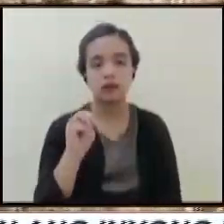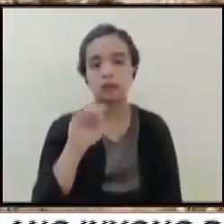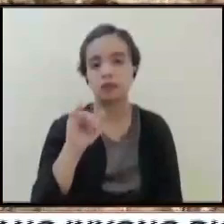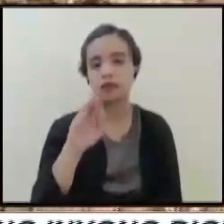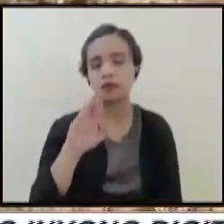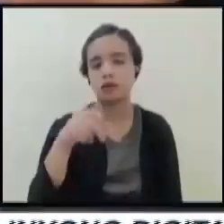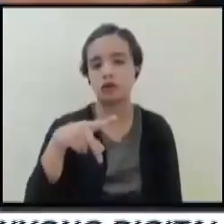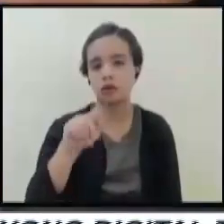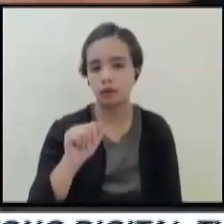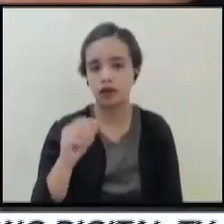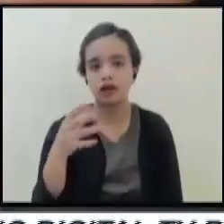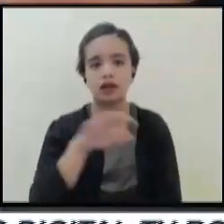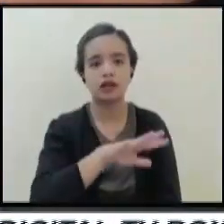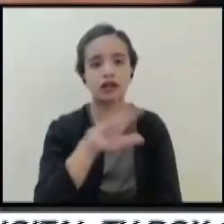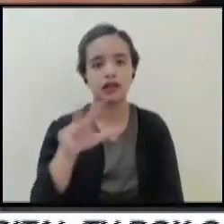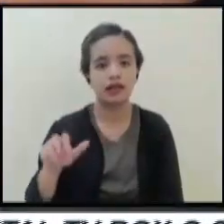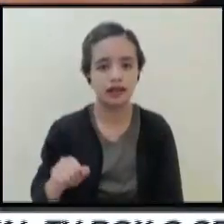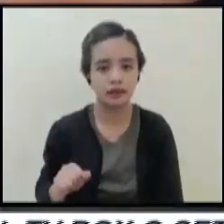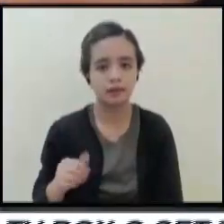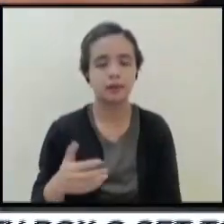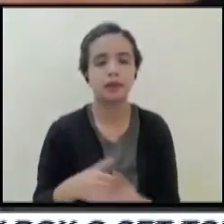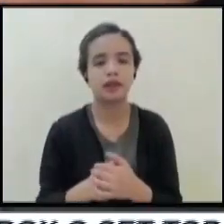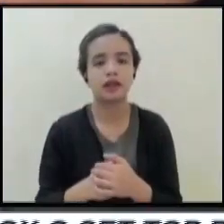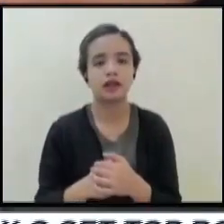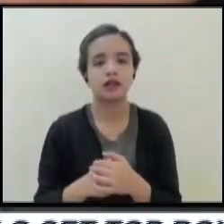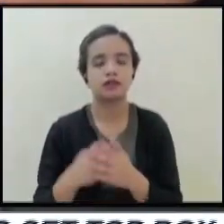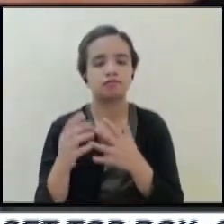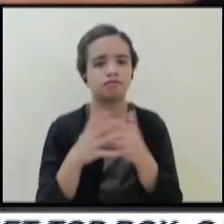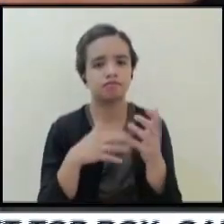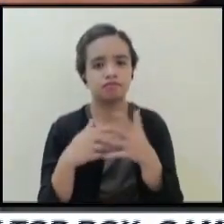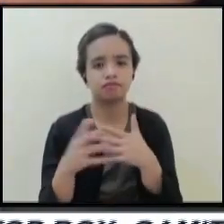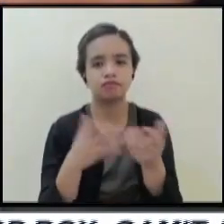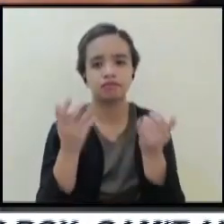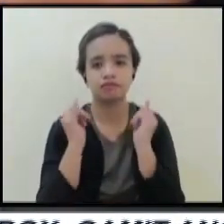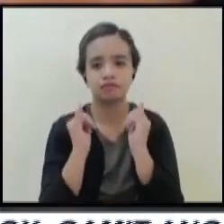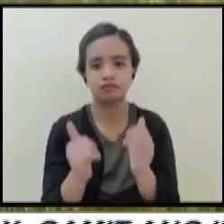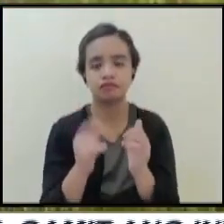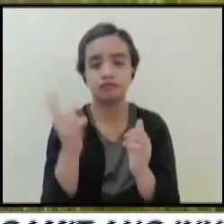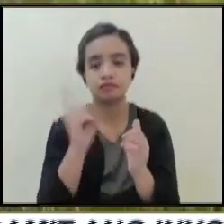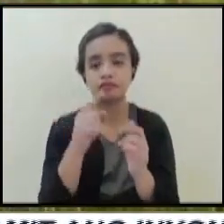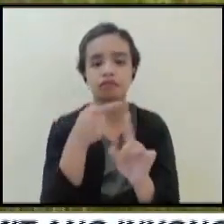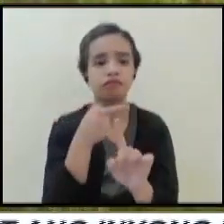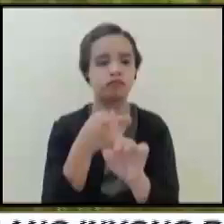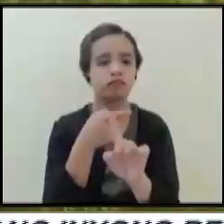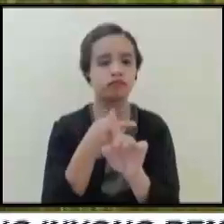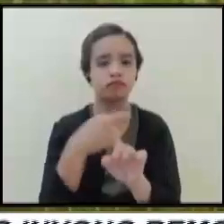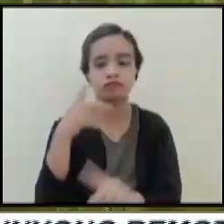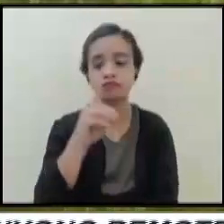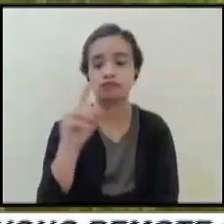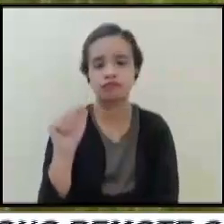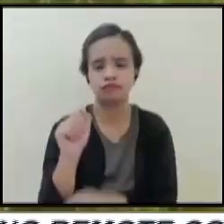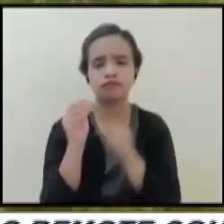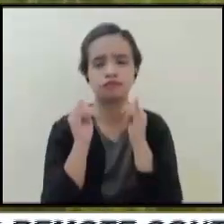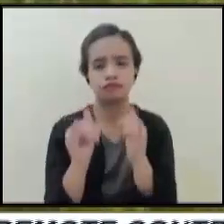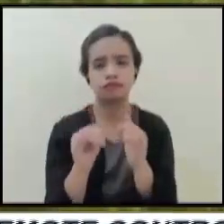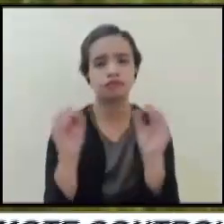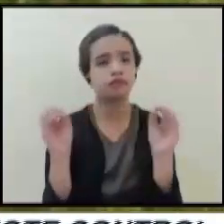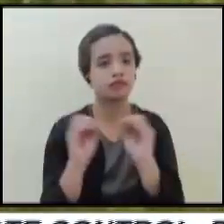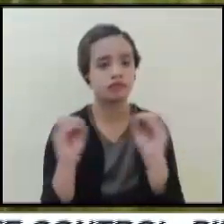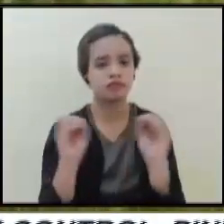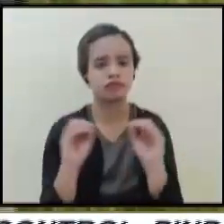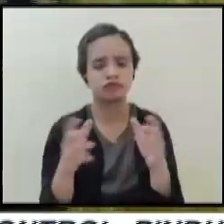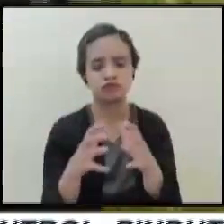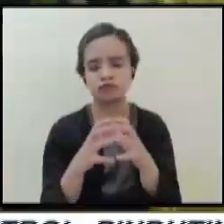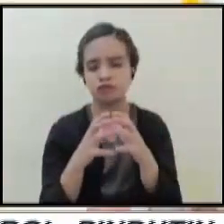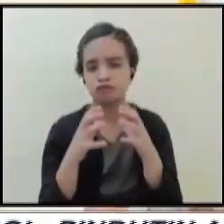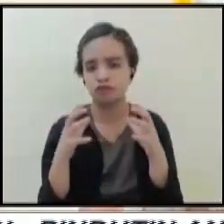Western Visayas. Sa kabila nito, nananatiling positibo ang DA na wala itong malaking epekto sa kabuuang